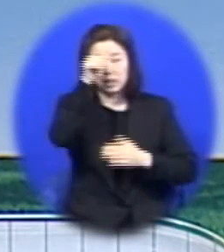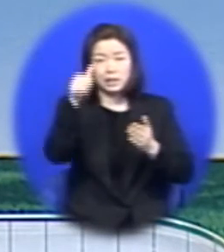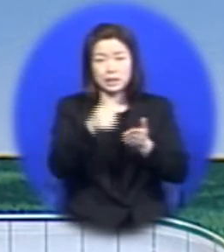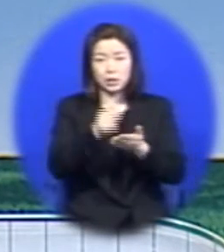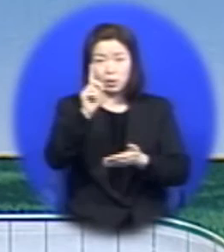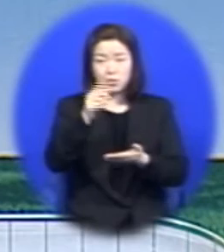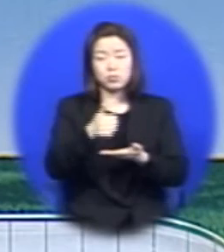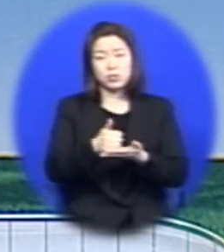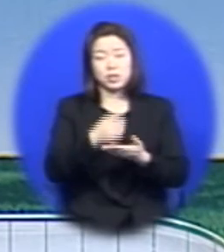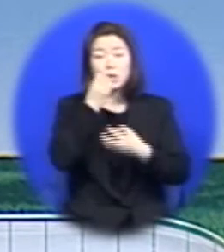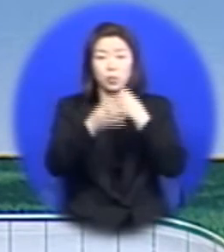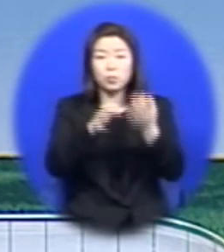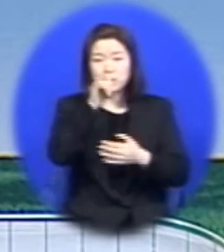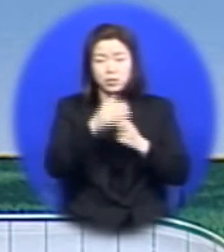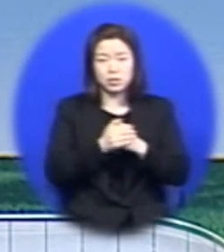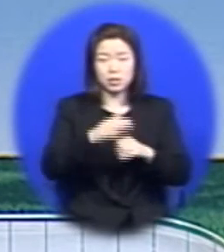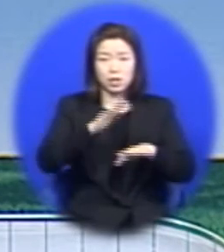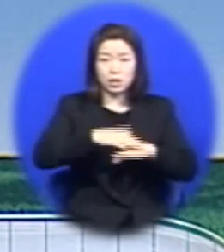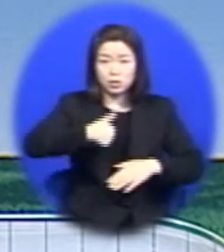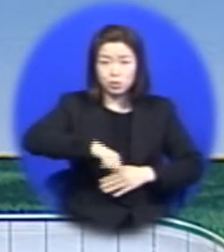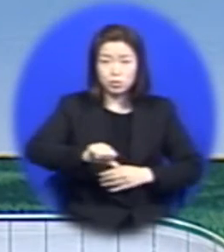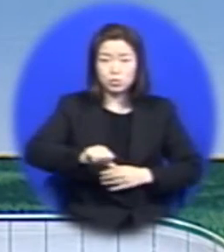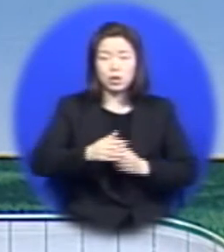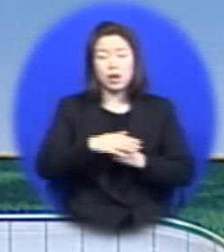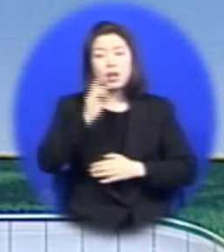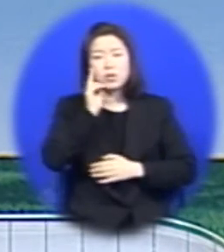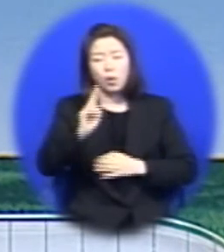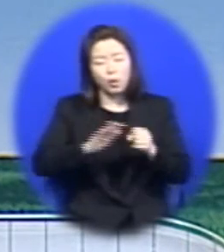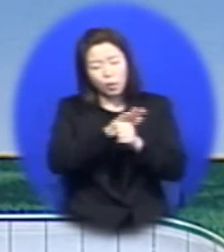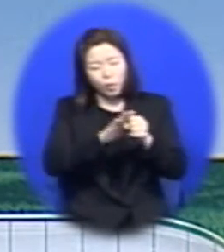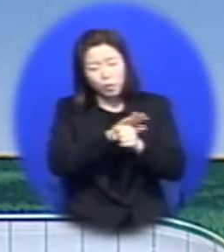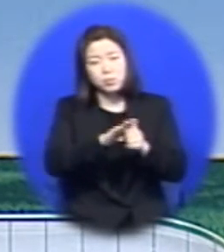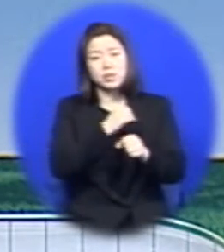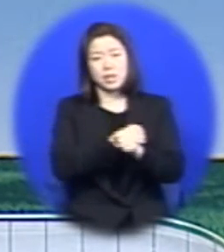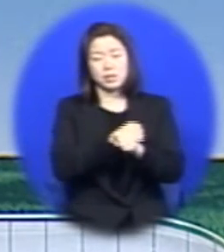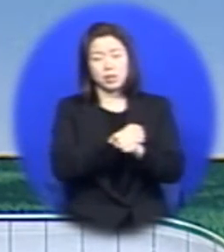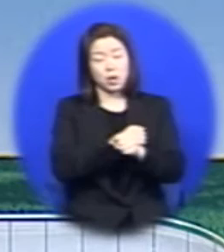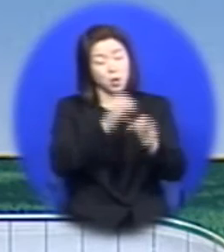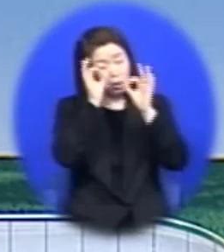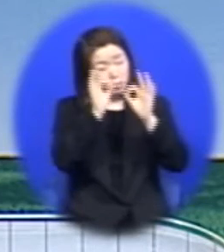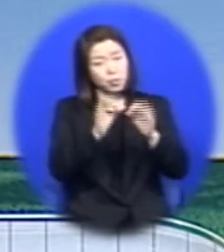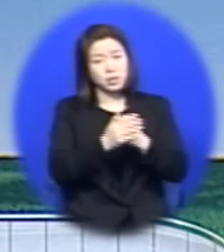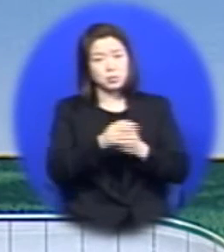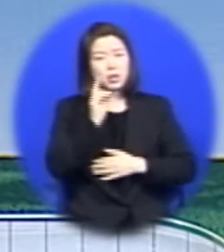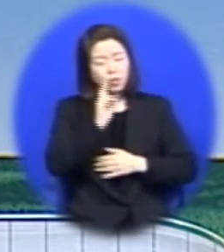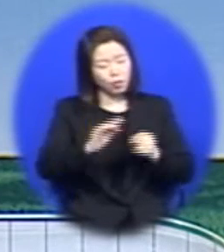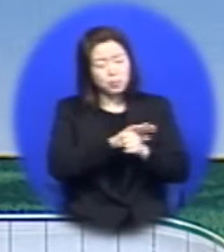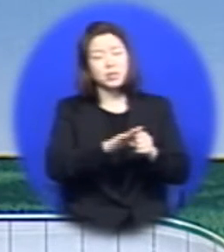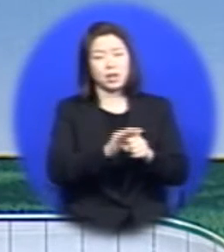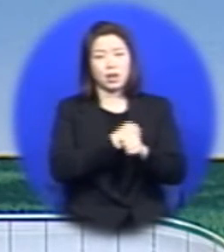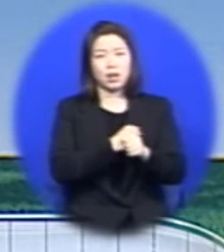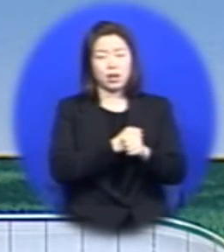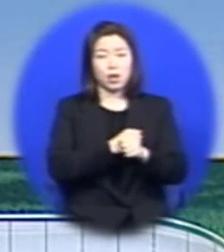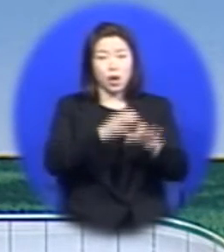고백을 하셨대요. 손주가 너무 사랑스러워서 손주를 이렇게 보는데 너무 사랑스러워서